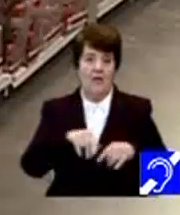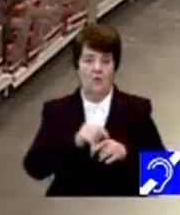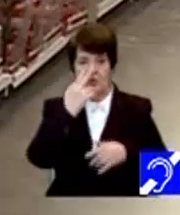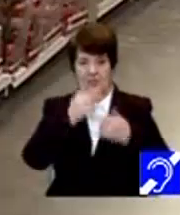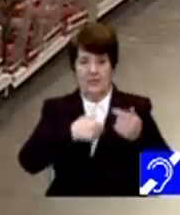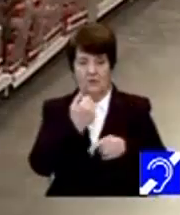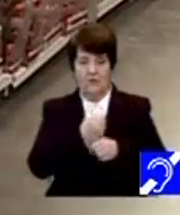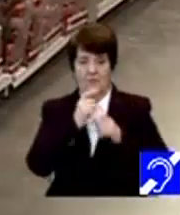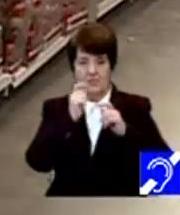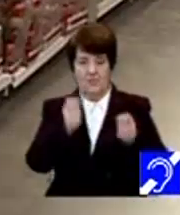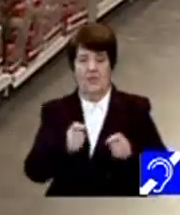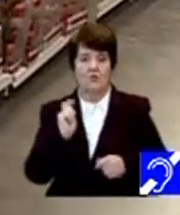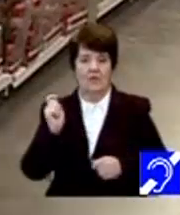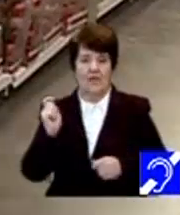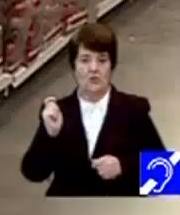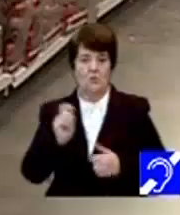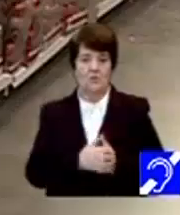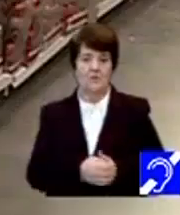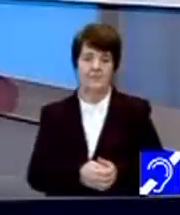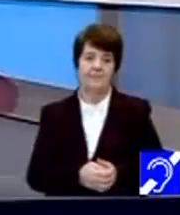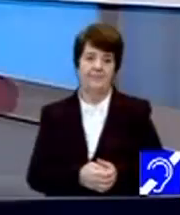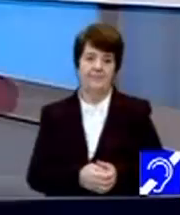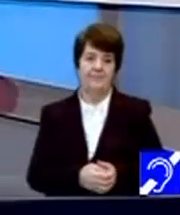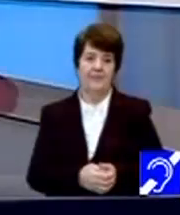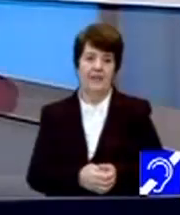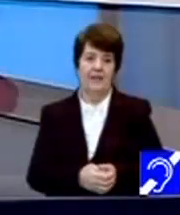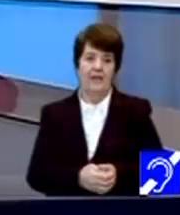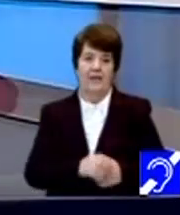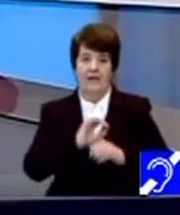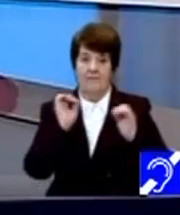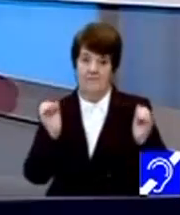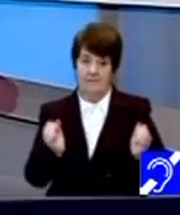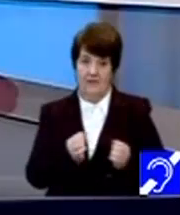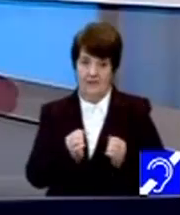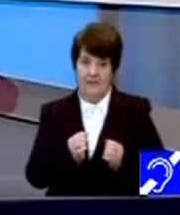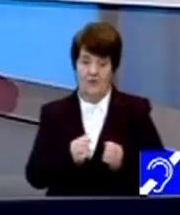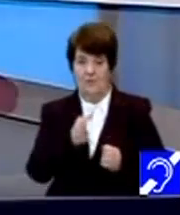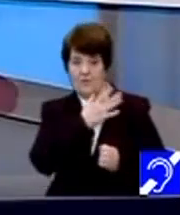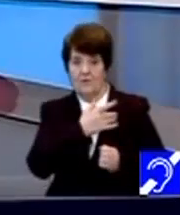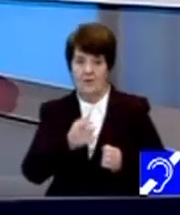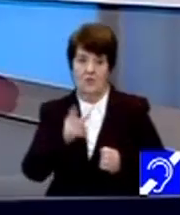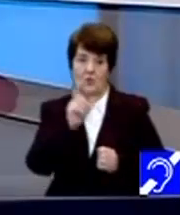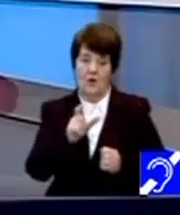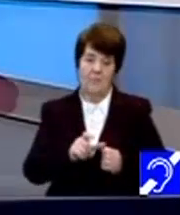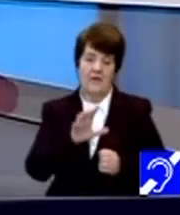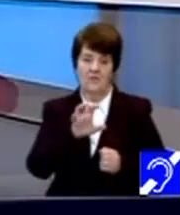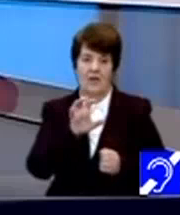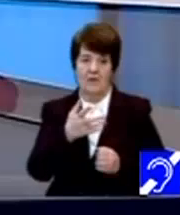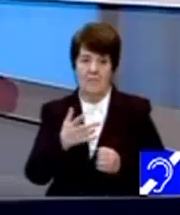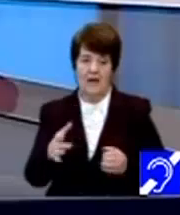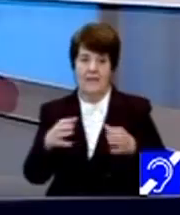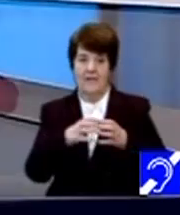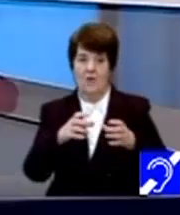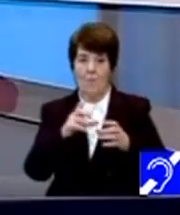Tot atunci a apărut și tradiția de a face daruri de Crăciun. Frigul iernii chinuie în egală măsură și oamenii